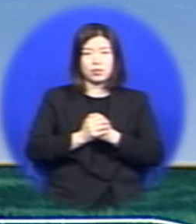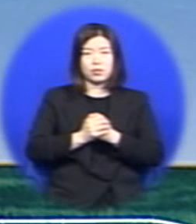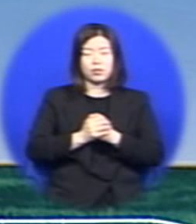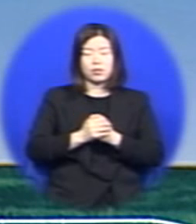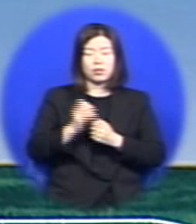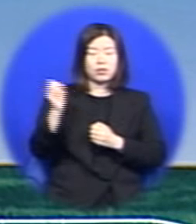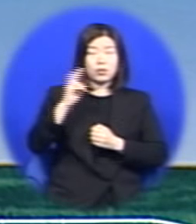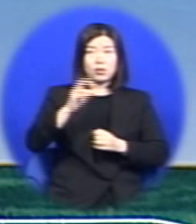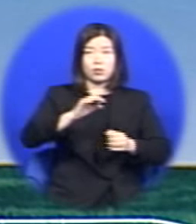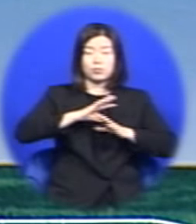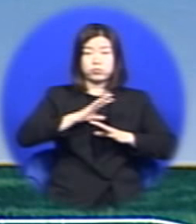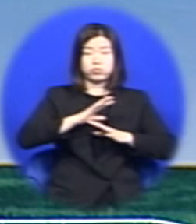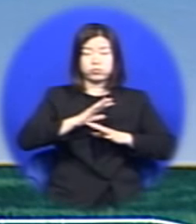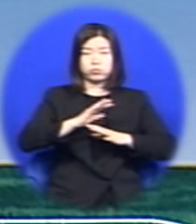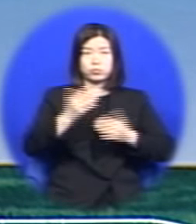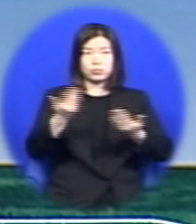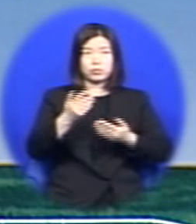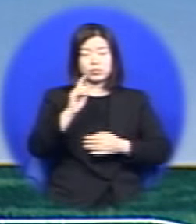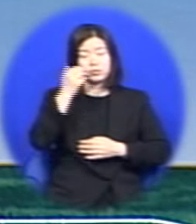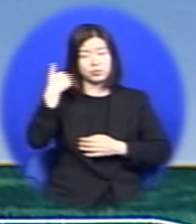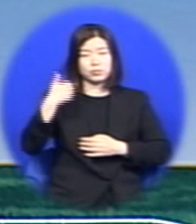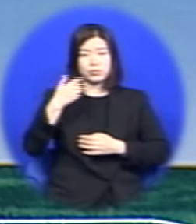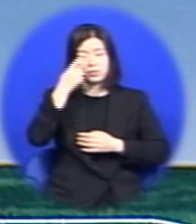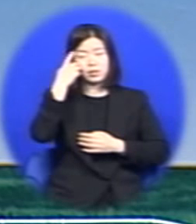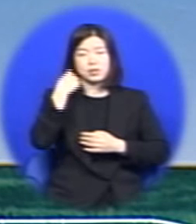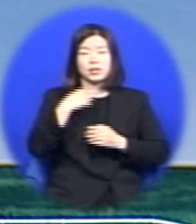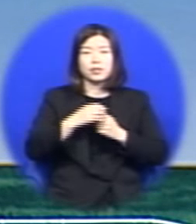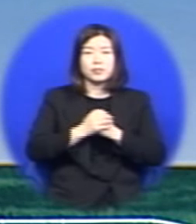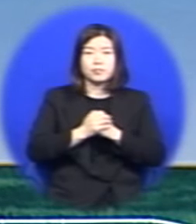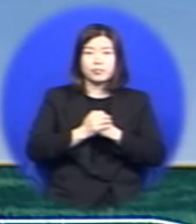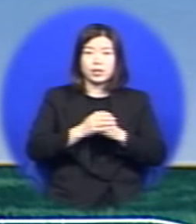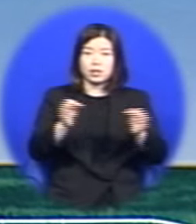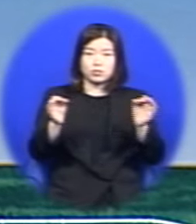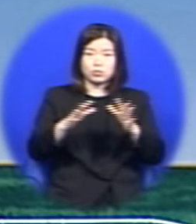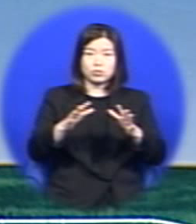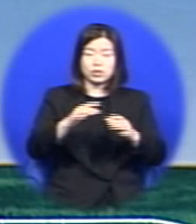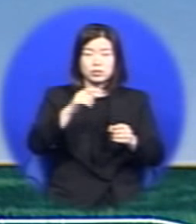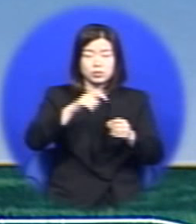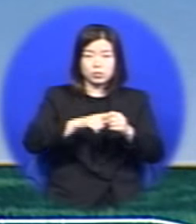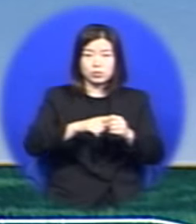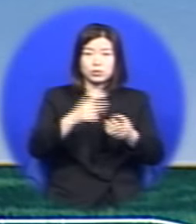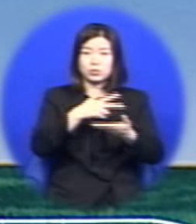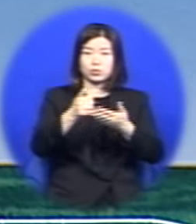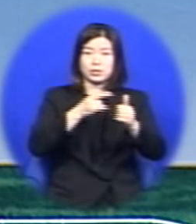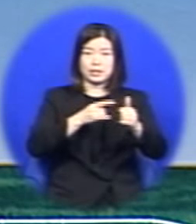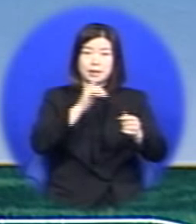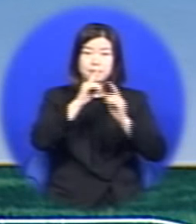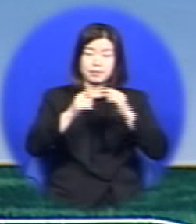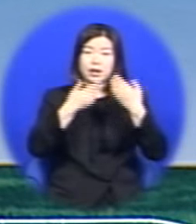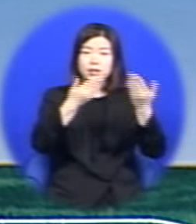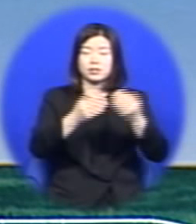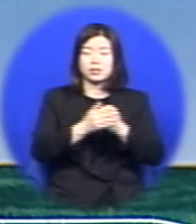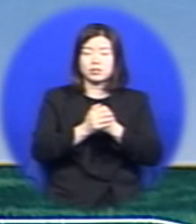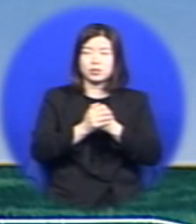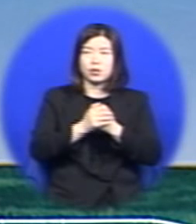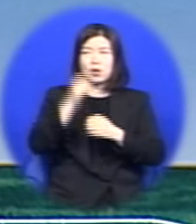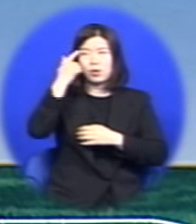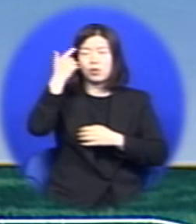복면을 당했습니다. 그때 목사님이 순간적으로 주님께 물었습니다. 주님, 어떻게 해야